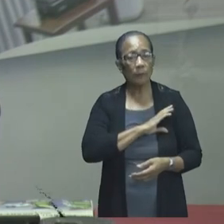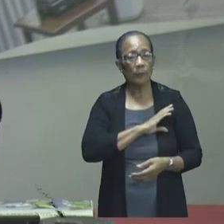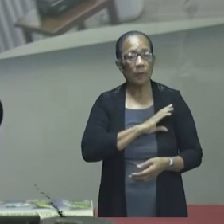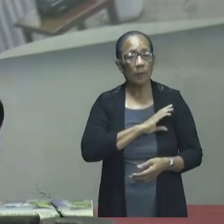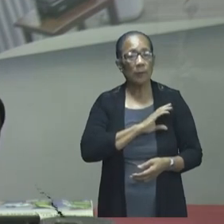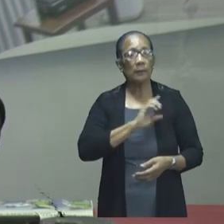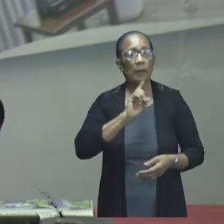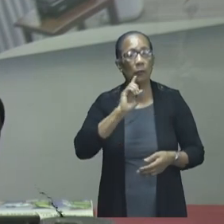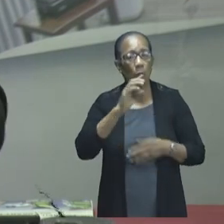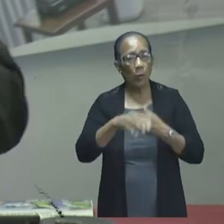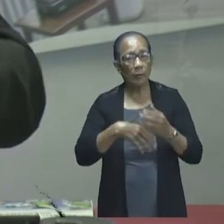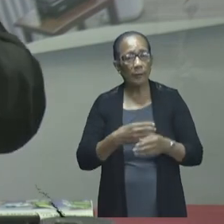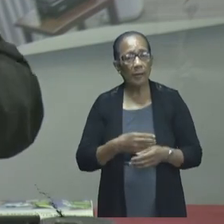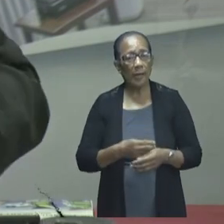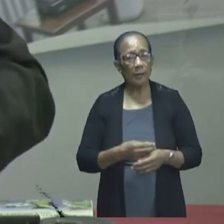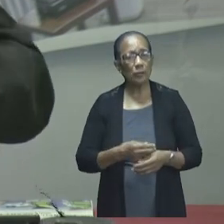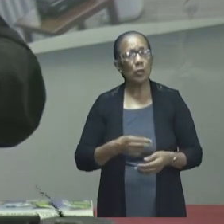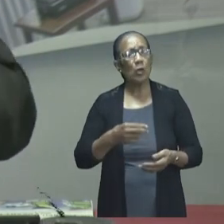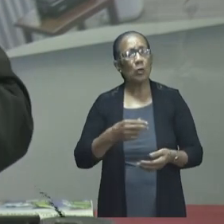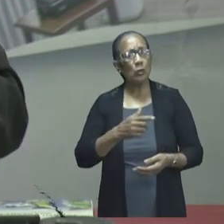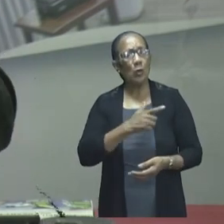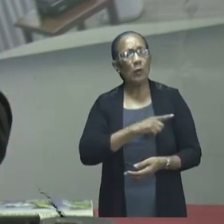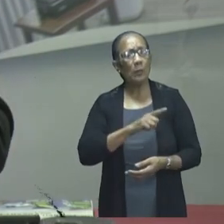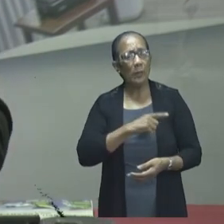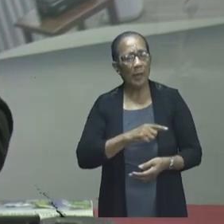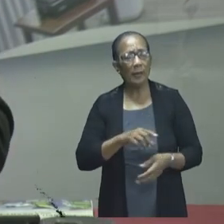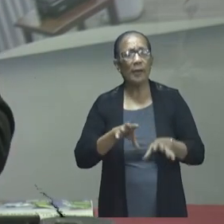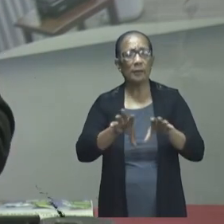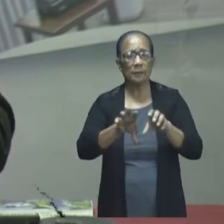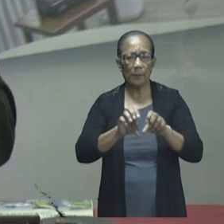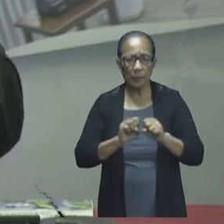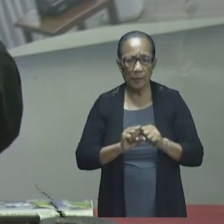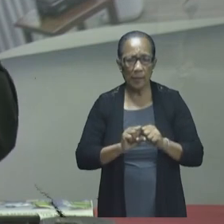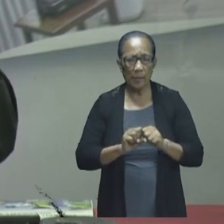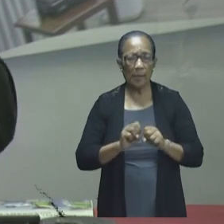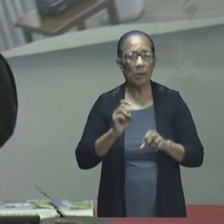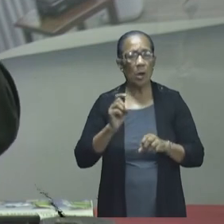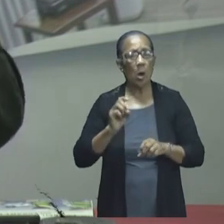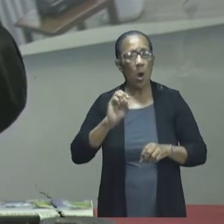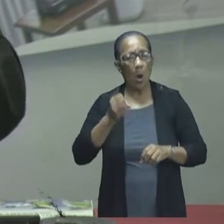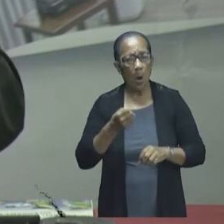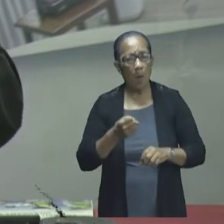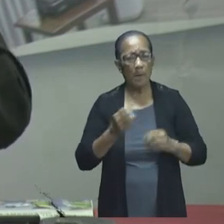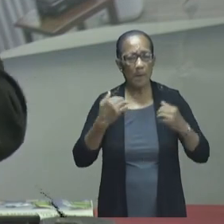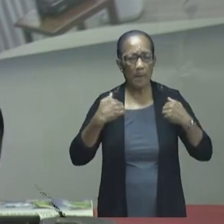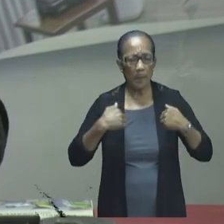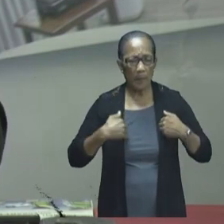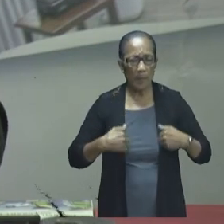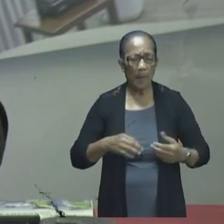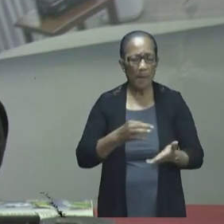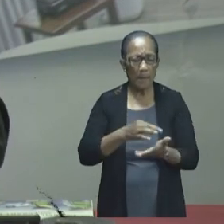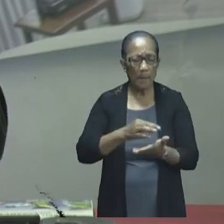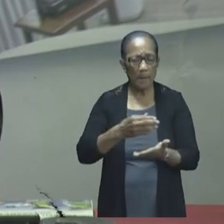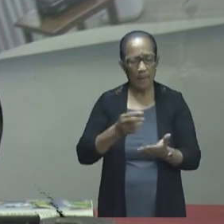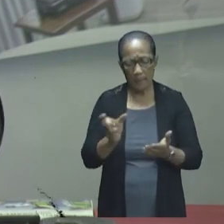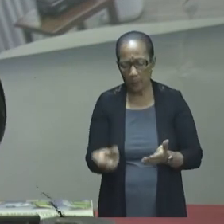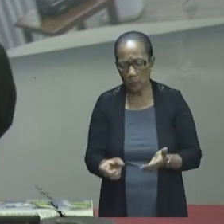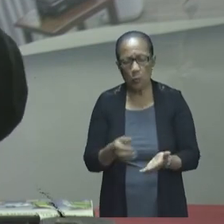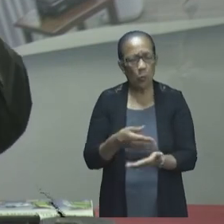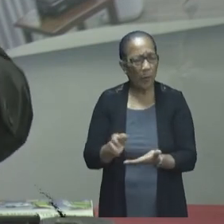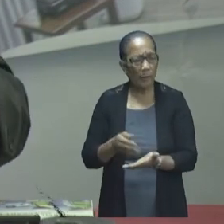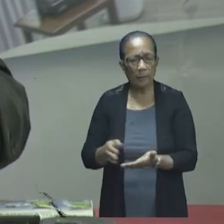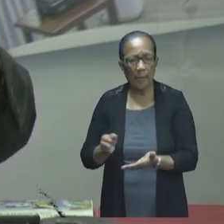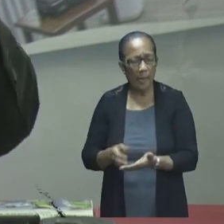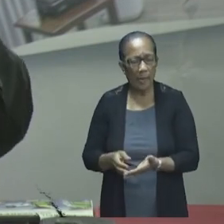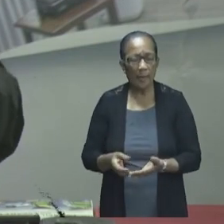normaal geaccepteerd dat je een regering heb om te recyclen dat is niet het beleid van deze regering deze raar heeft